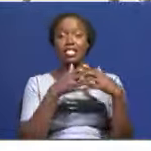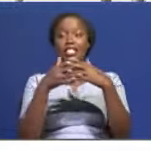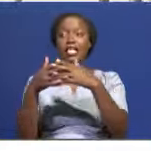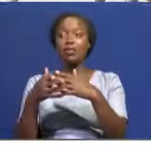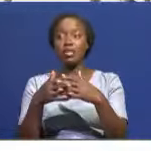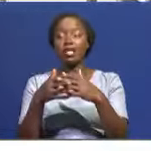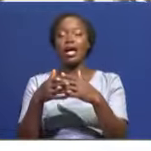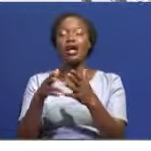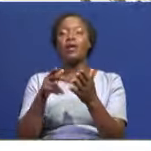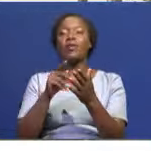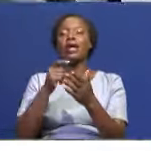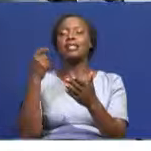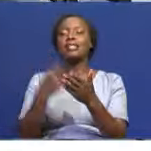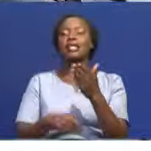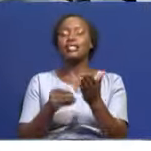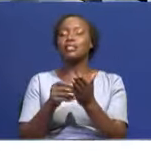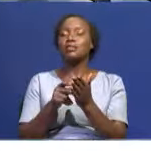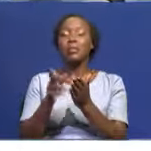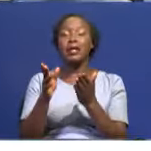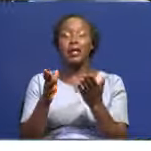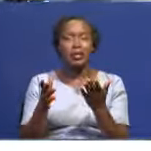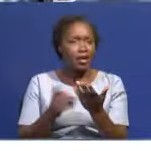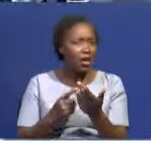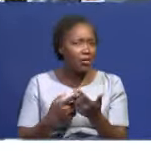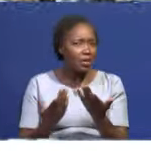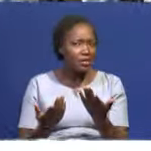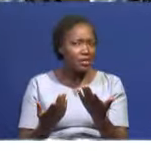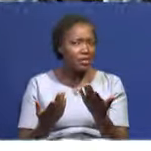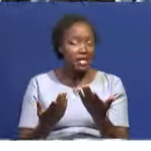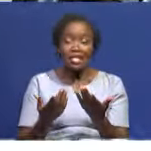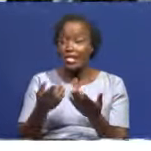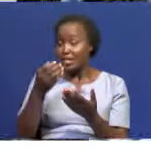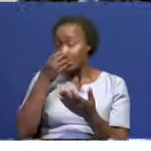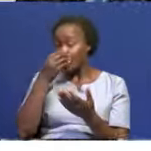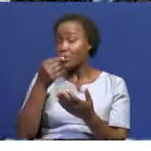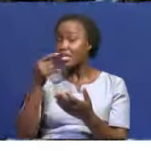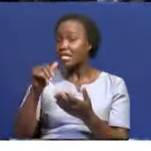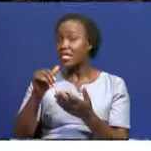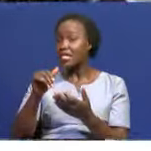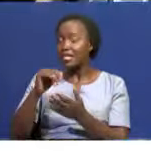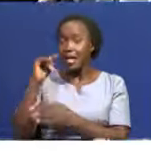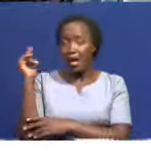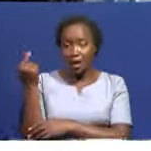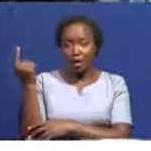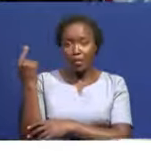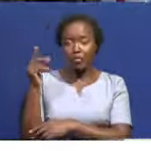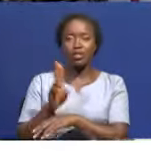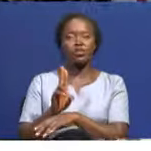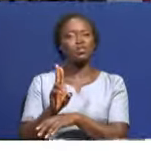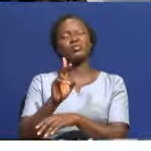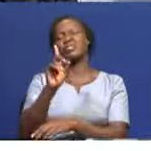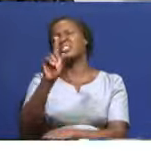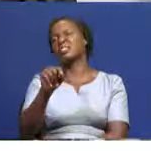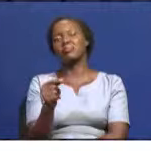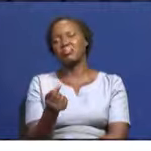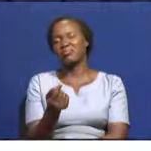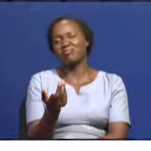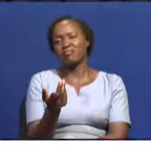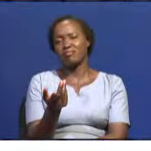iliyomgharimu mlipa ushuru. Rais Ruto akisema kuwa ndege iliyotumika katika safari hiyo haikuwa ya gharama ya